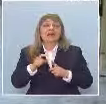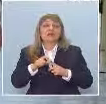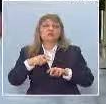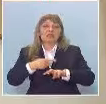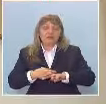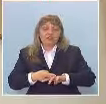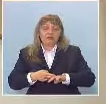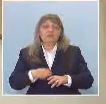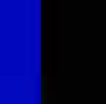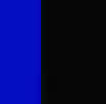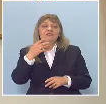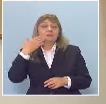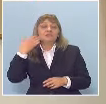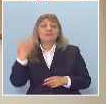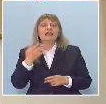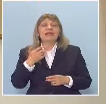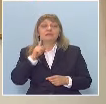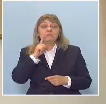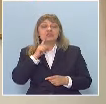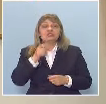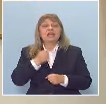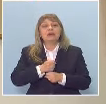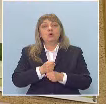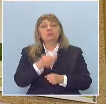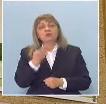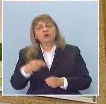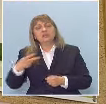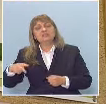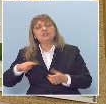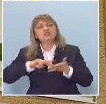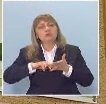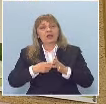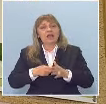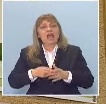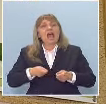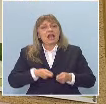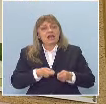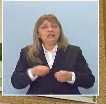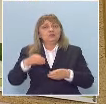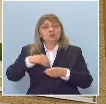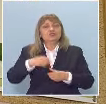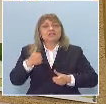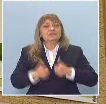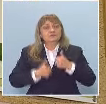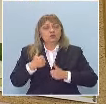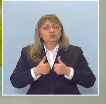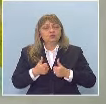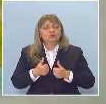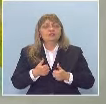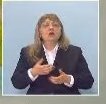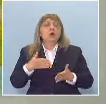млади мъже работят с децата по различни проекти, насърчават ги да участват в конкурси, които освен удовлетворението от спечелените